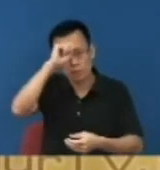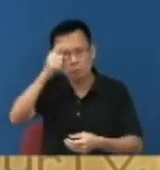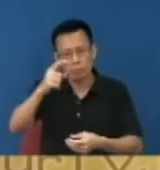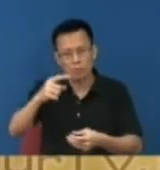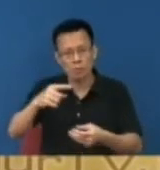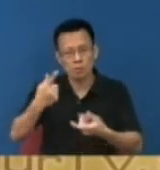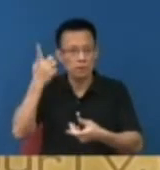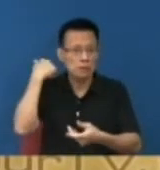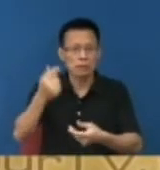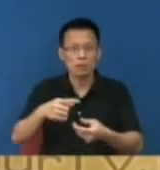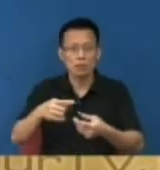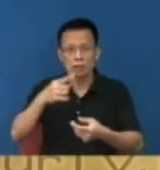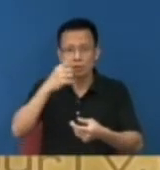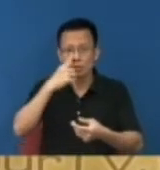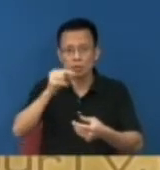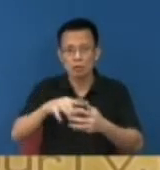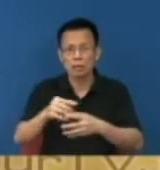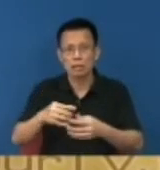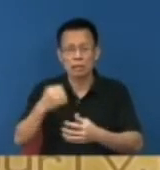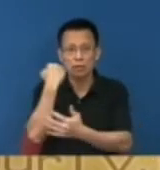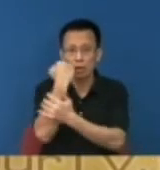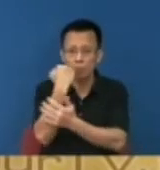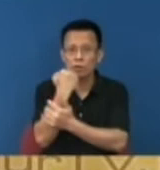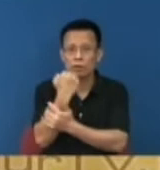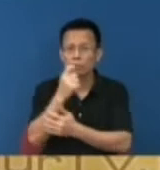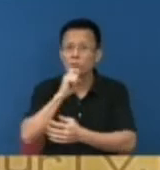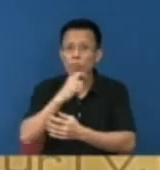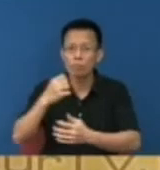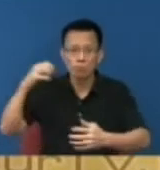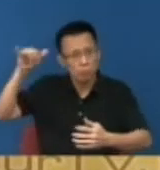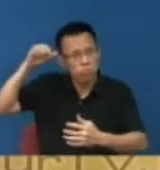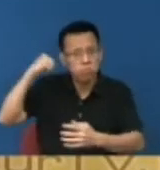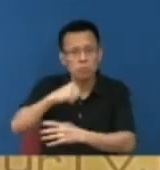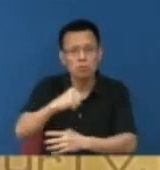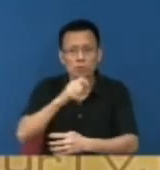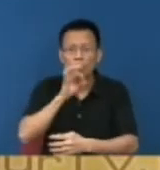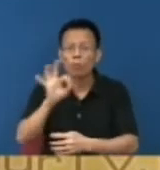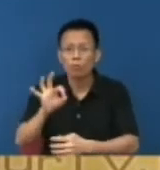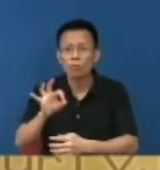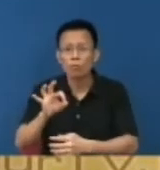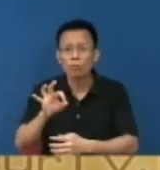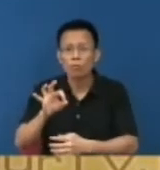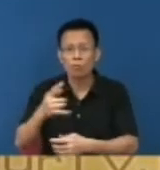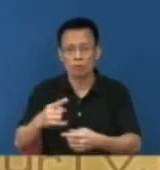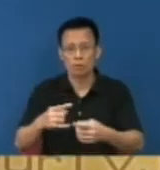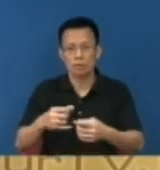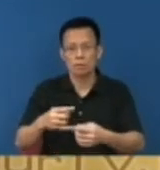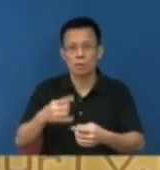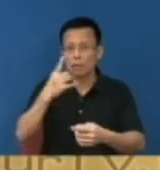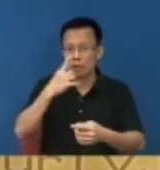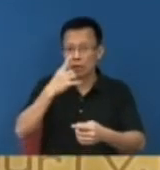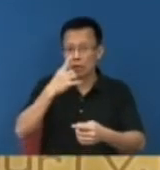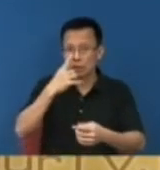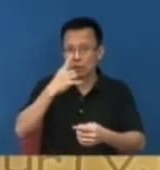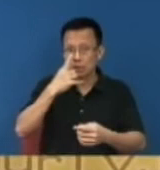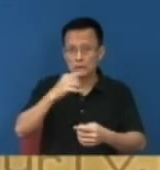命嘅咩？咁辛亥革命係暴力嘅咧？辛亥革命是一次起